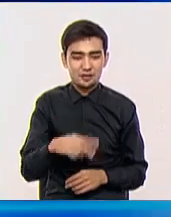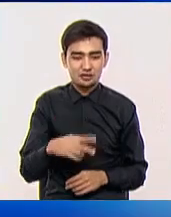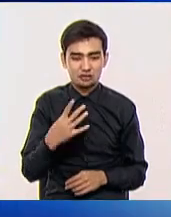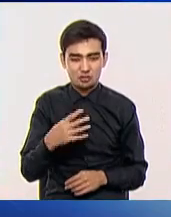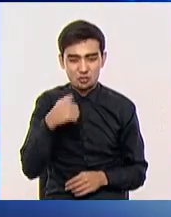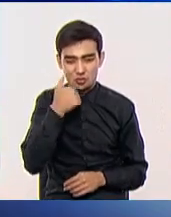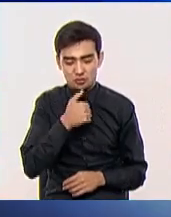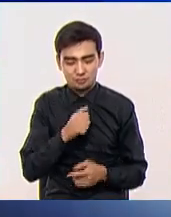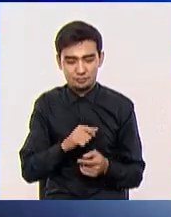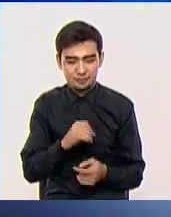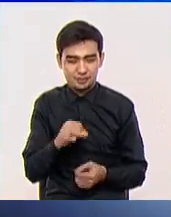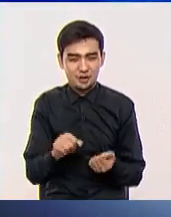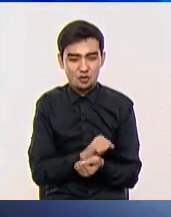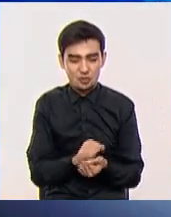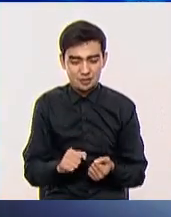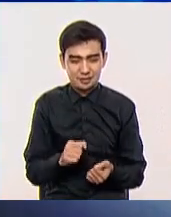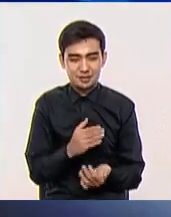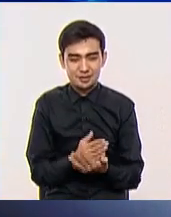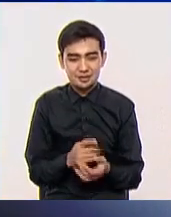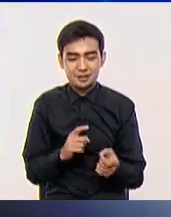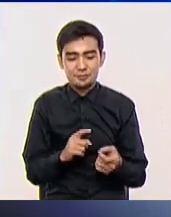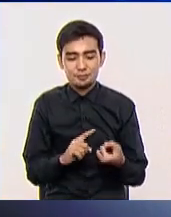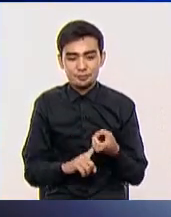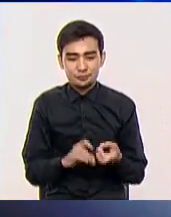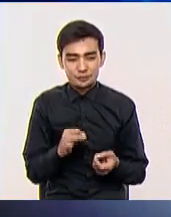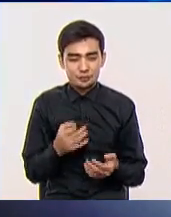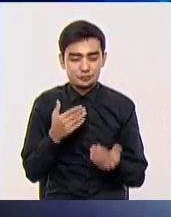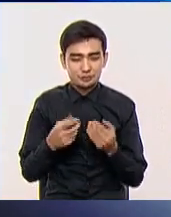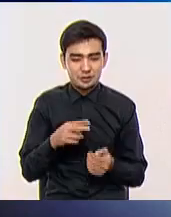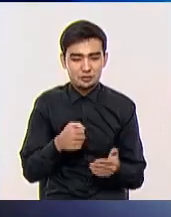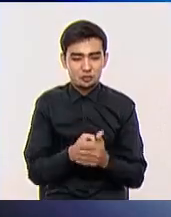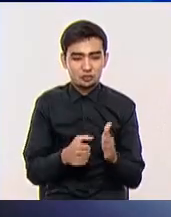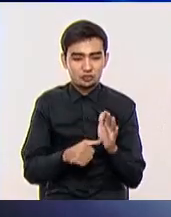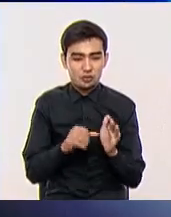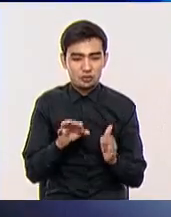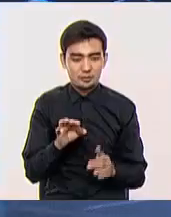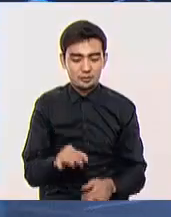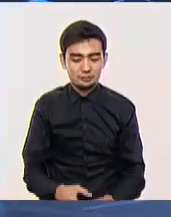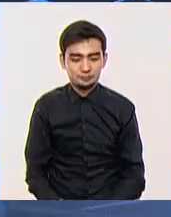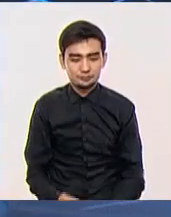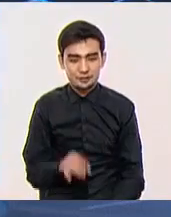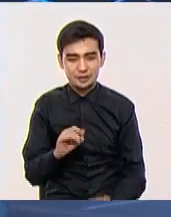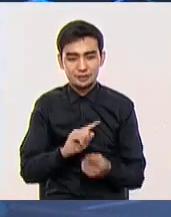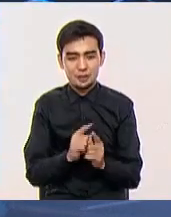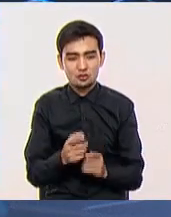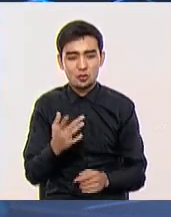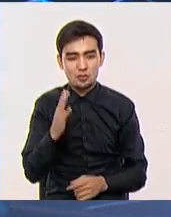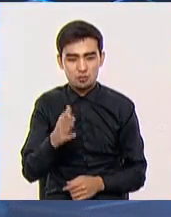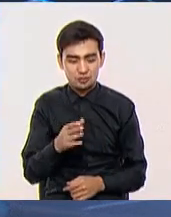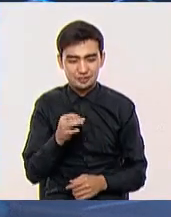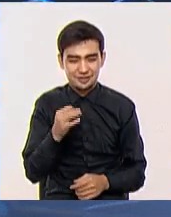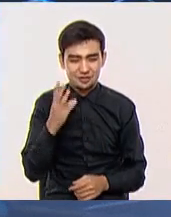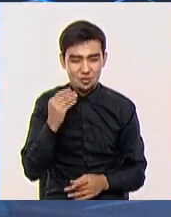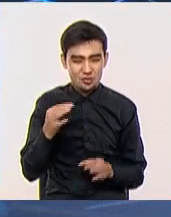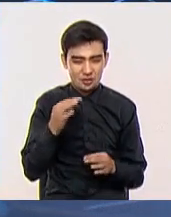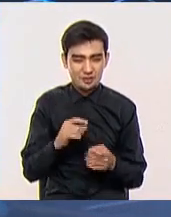2022-2024 годы. Документ доступен для обсуждения до 6 октября. Насколько изменятся цифры, от